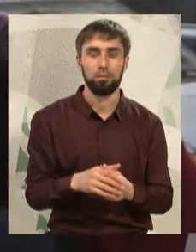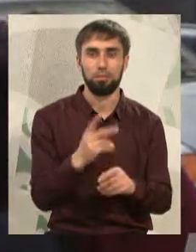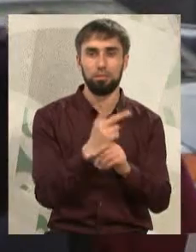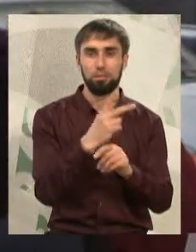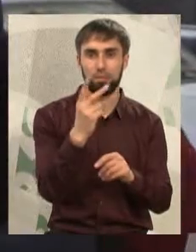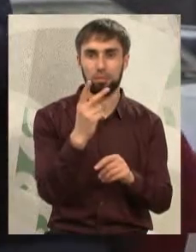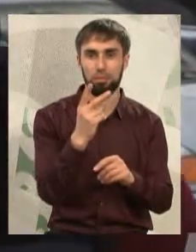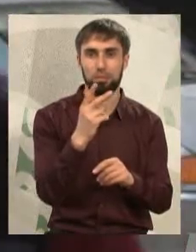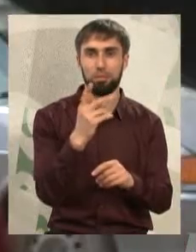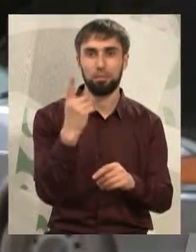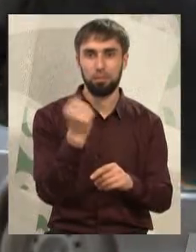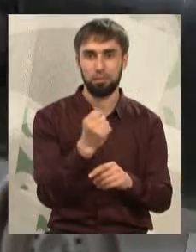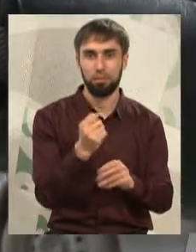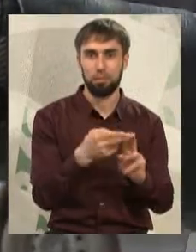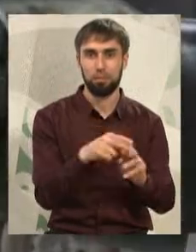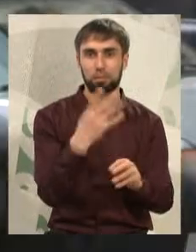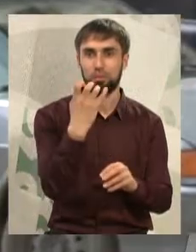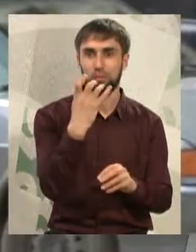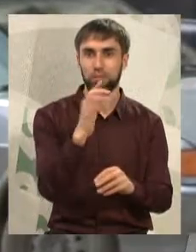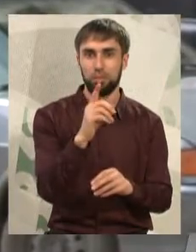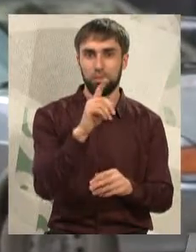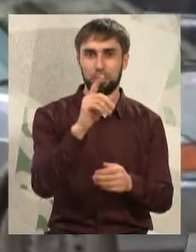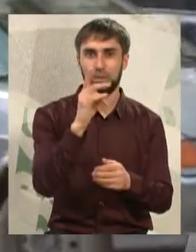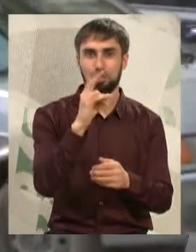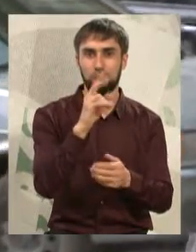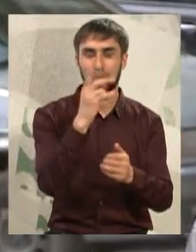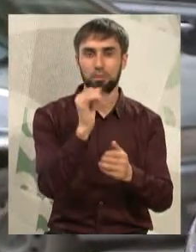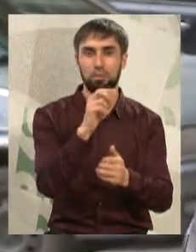в неделю по 400 рублей с каждой квартиры.